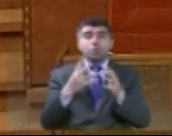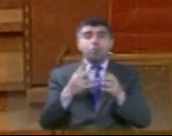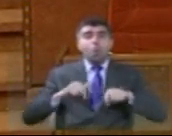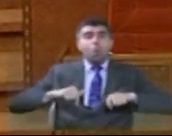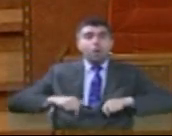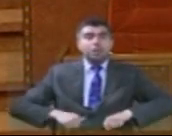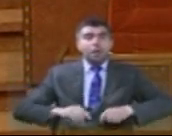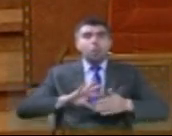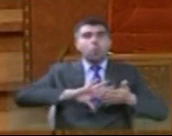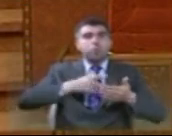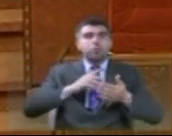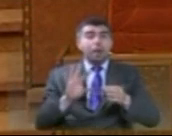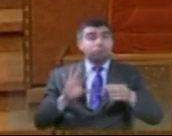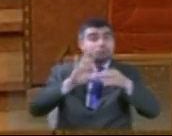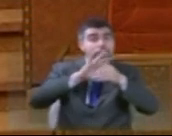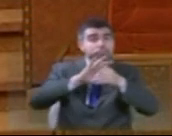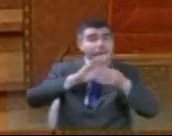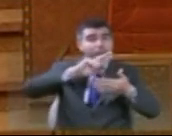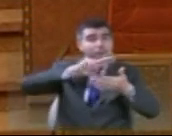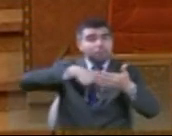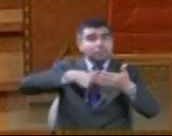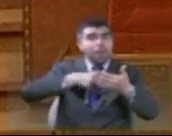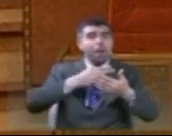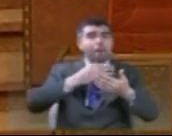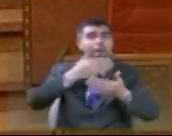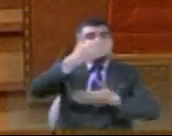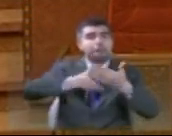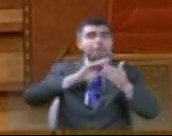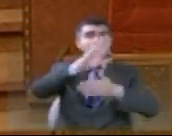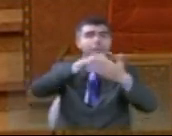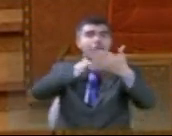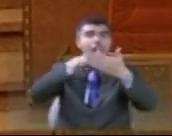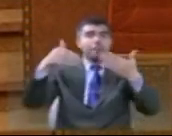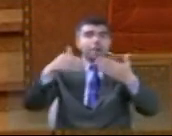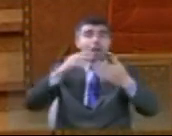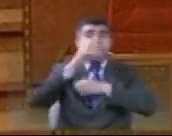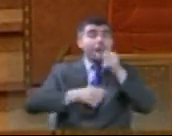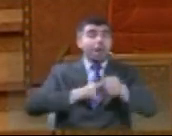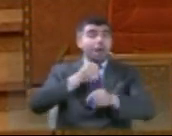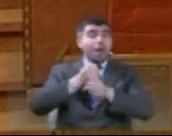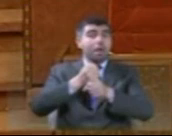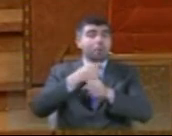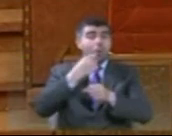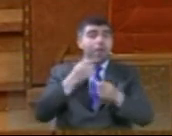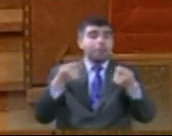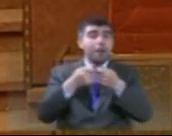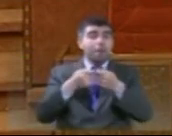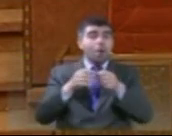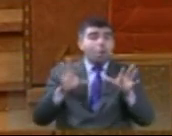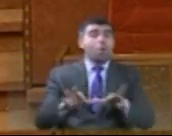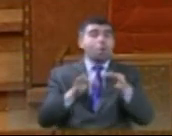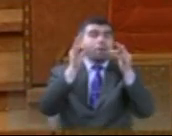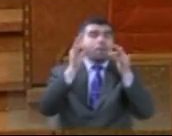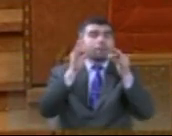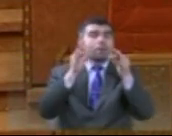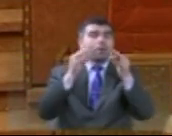وفي العقد البرنامج اللي وقعنا معهم 27/6/2014 معنا اقل من سنه ايضا تشير الى واحد التعريفه. لكن